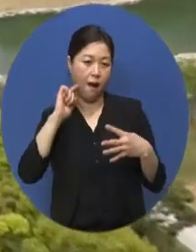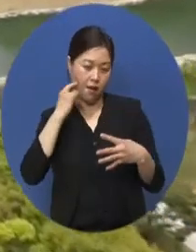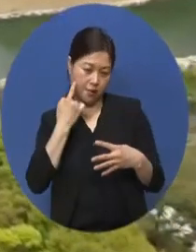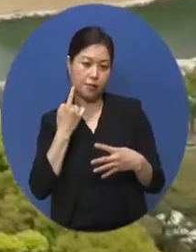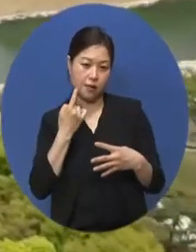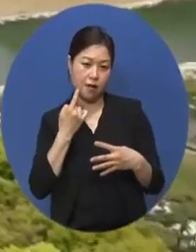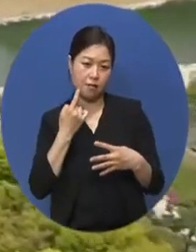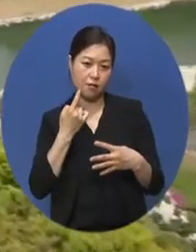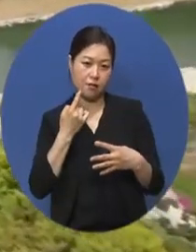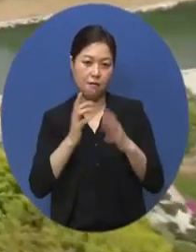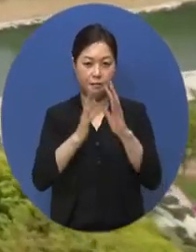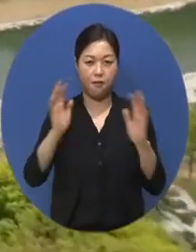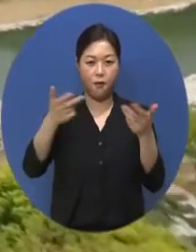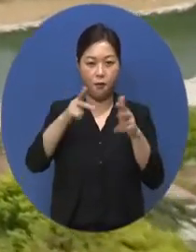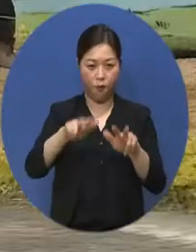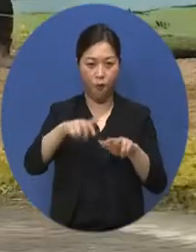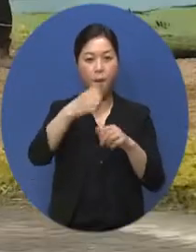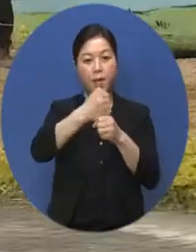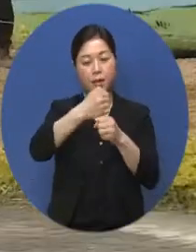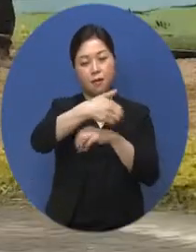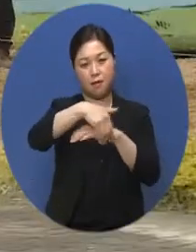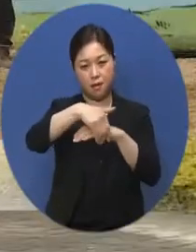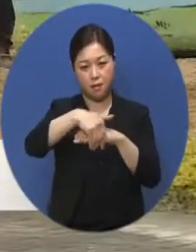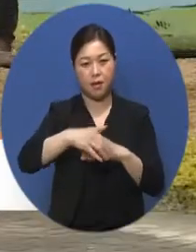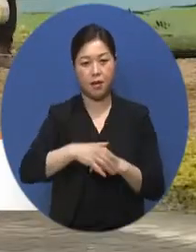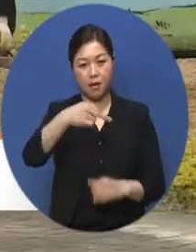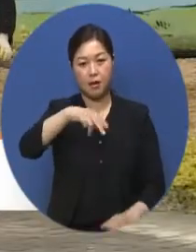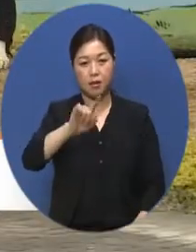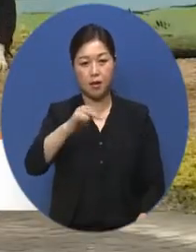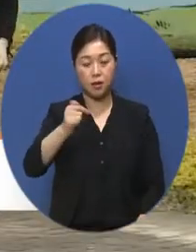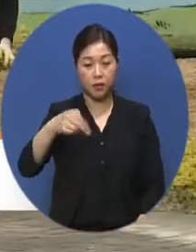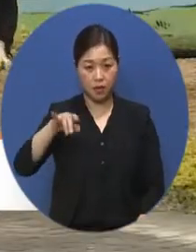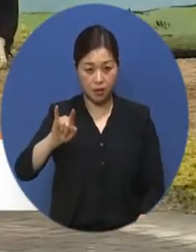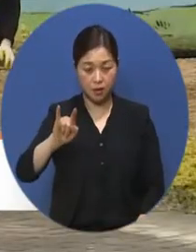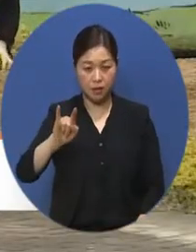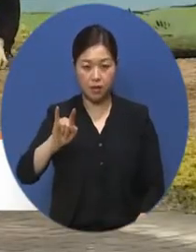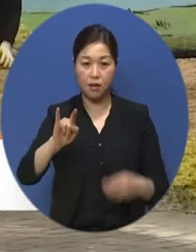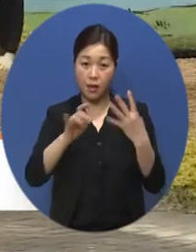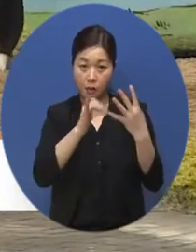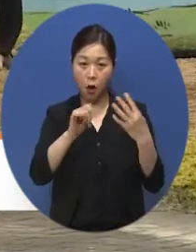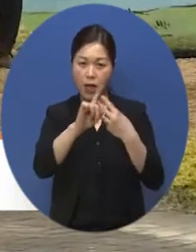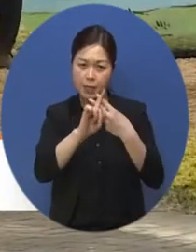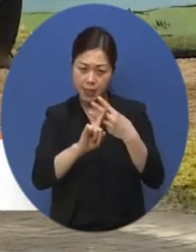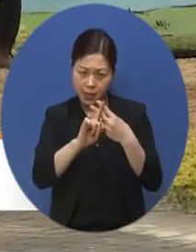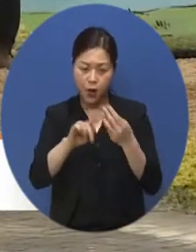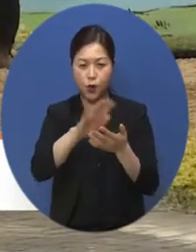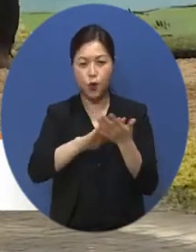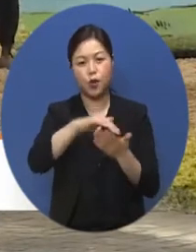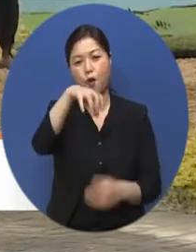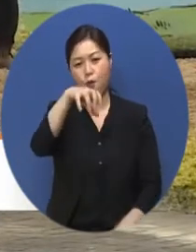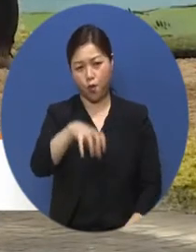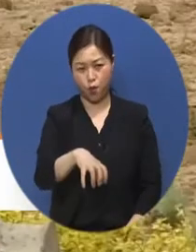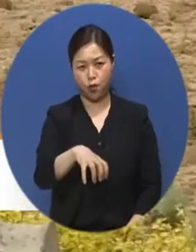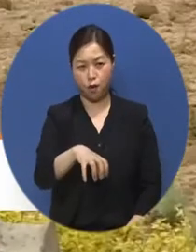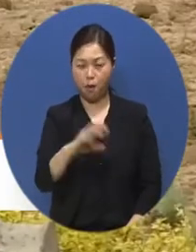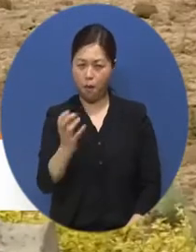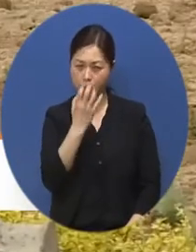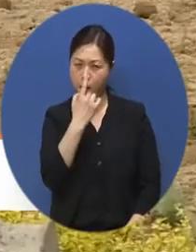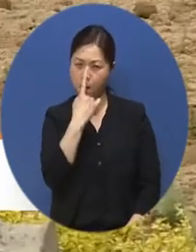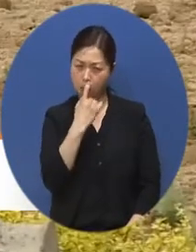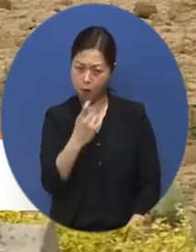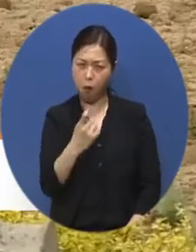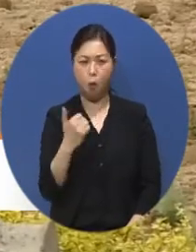조성될 계획입니다 사선 되는 4명의 신선이 놀던 곳이라는 뜻으로 빼어난 경관이